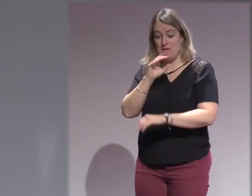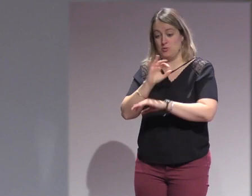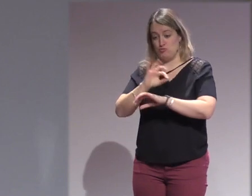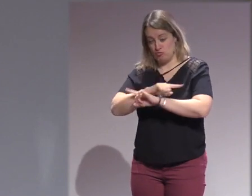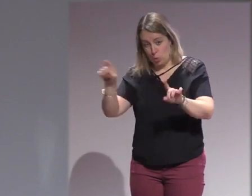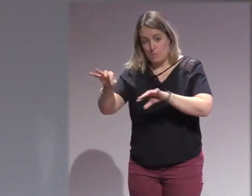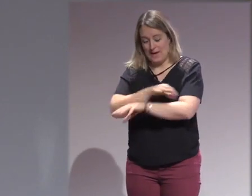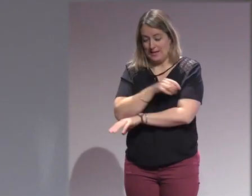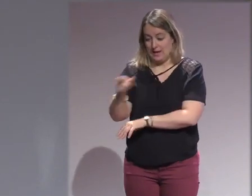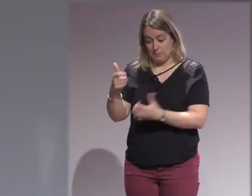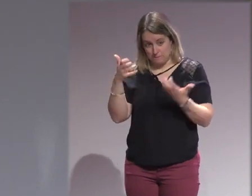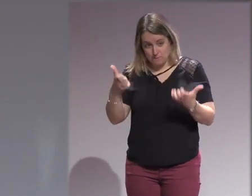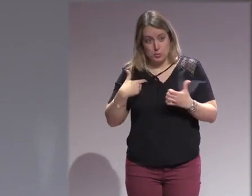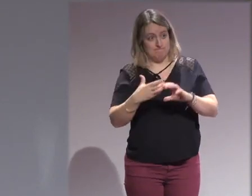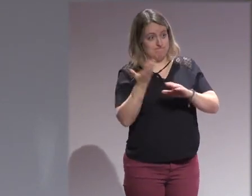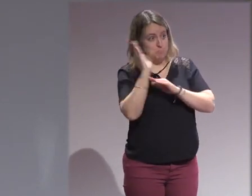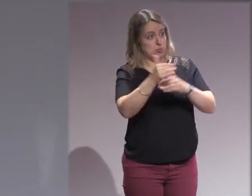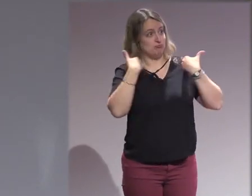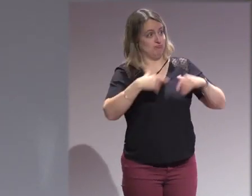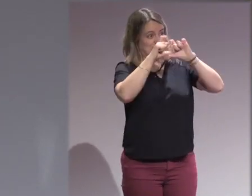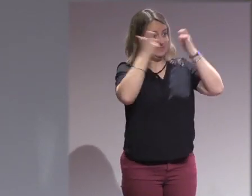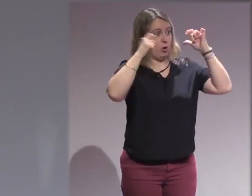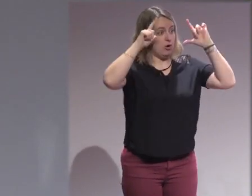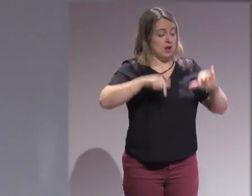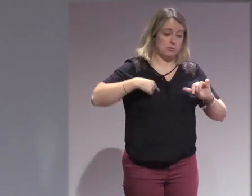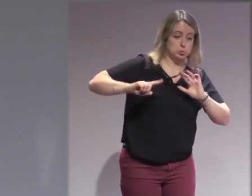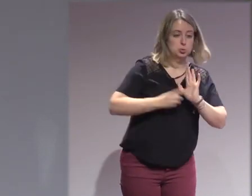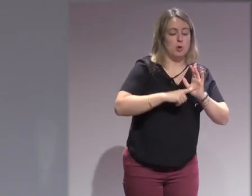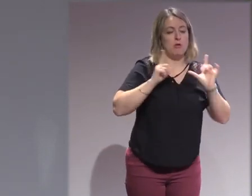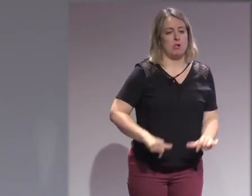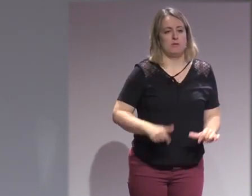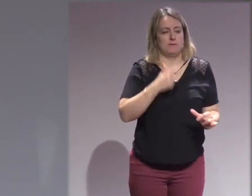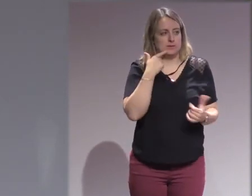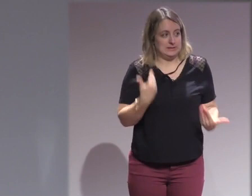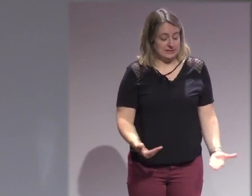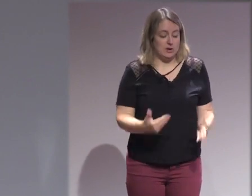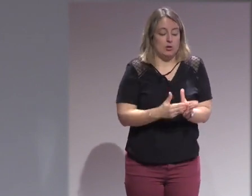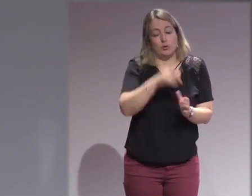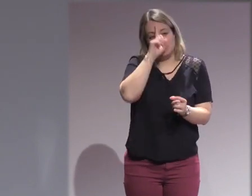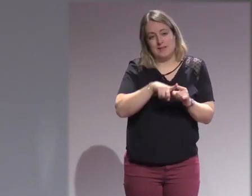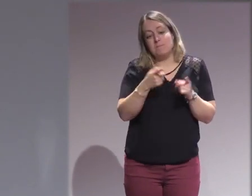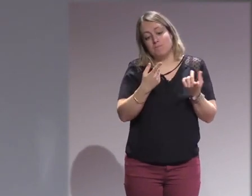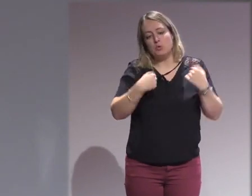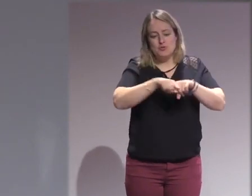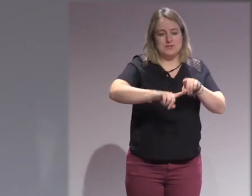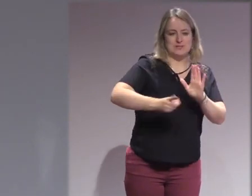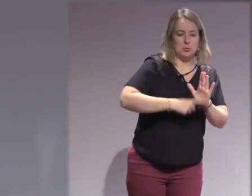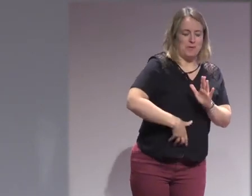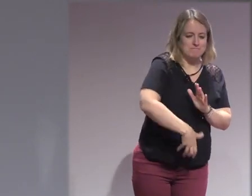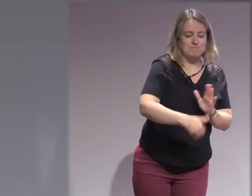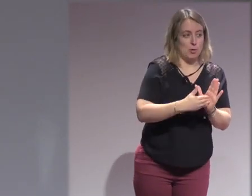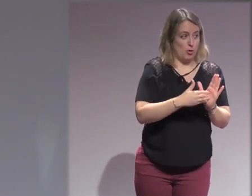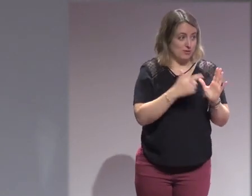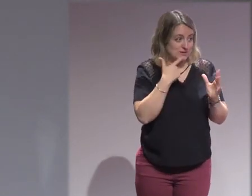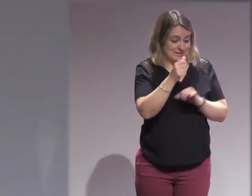essaye d'avoir un vrai statut en Corée du Sud. Et donc l'idée, c'est de se dire encore une fois, et on en revient justement à la justice reproductive, quelles sont les conditions